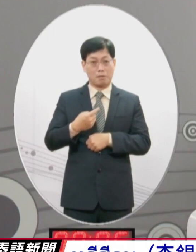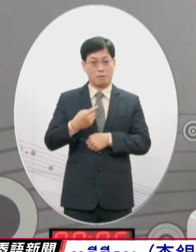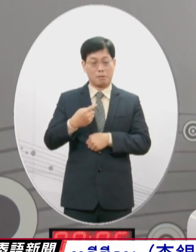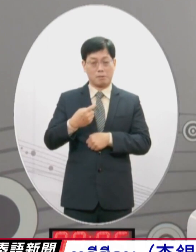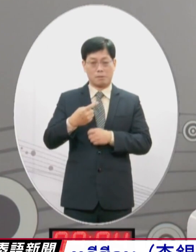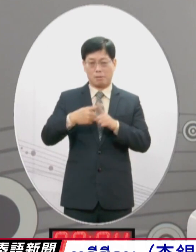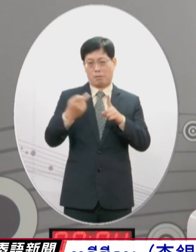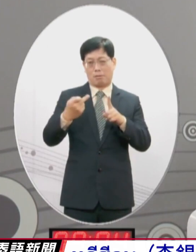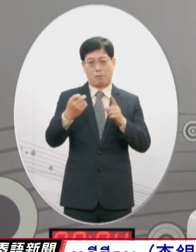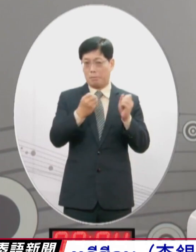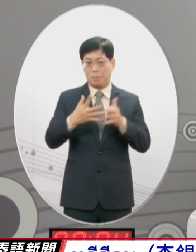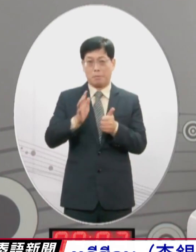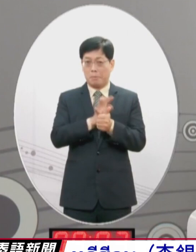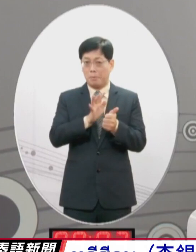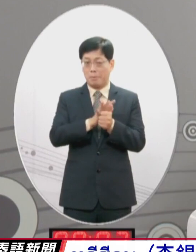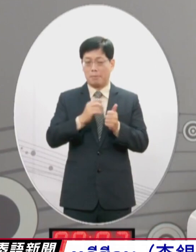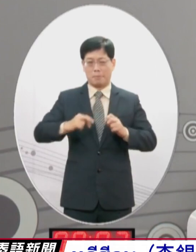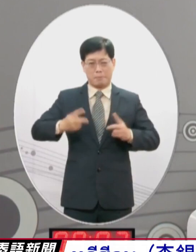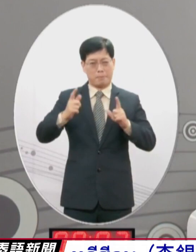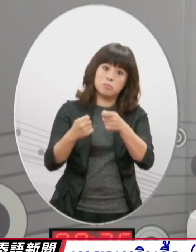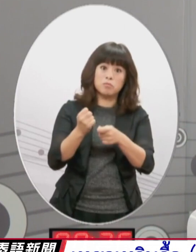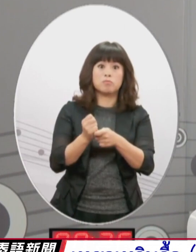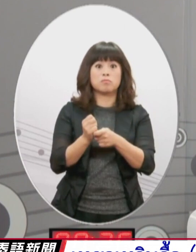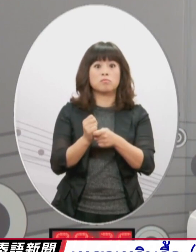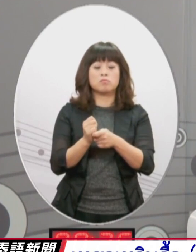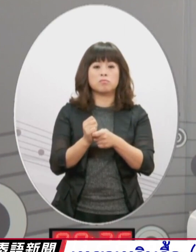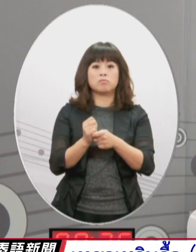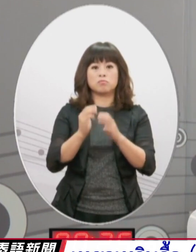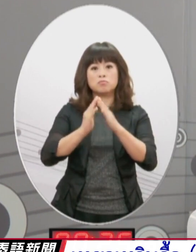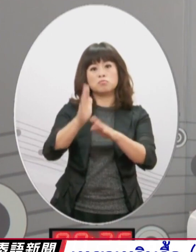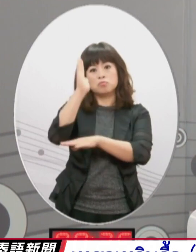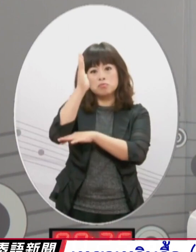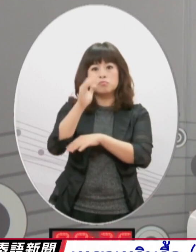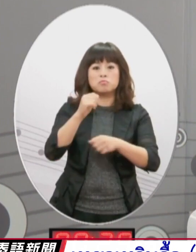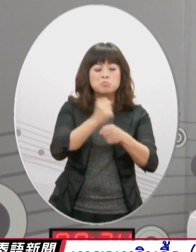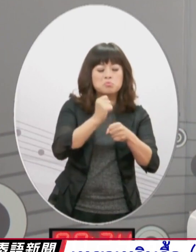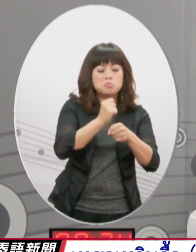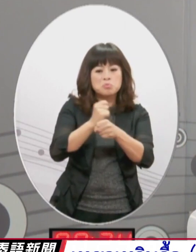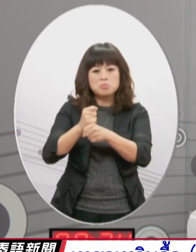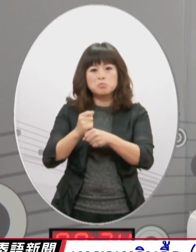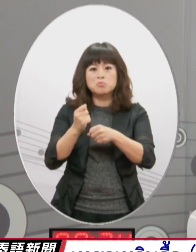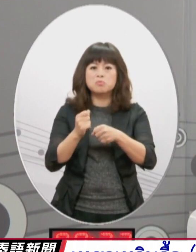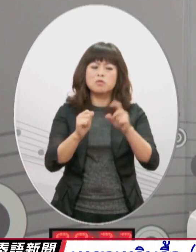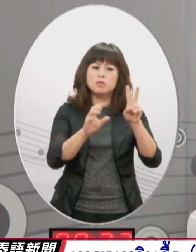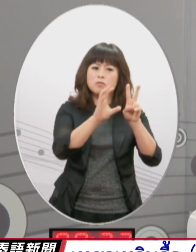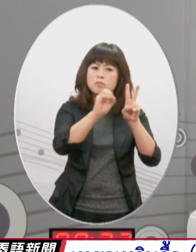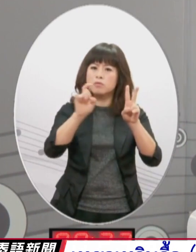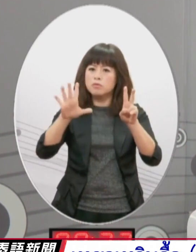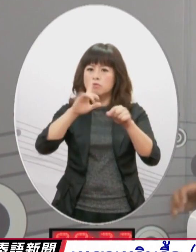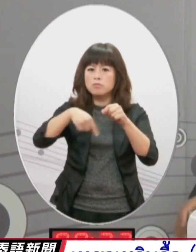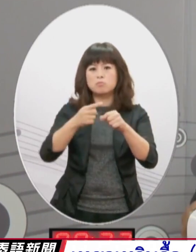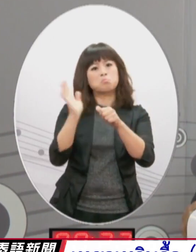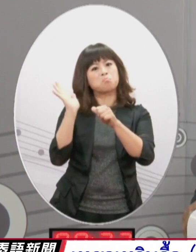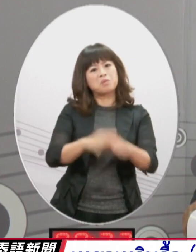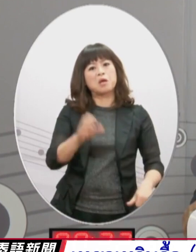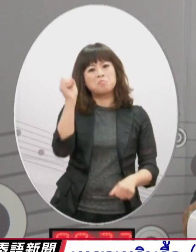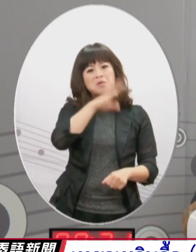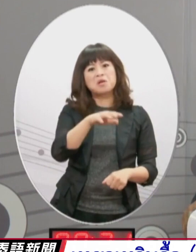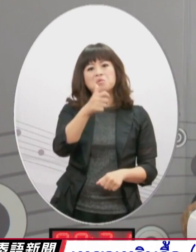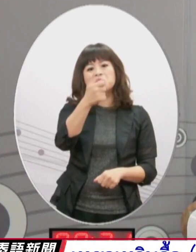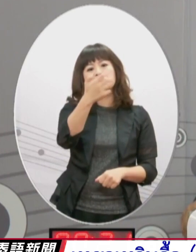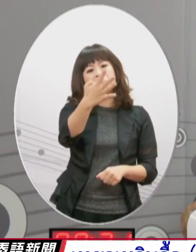来把它带来重大的改变 这个市政的执行率2015年不及格只